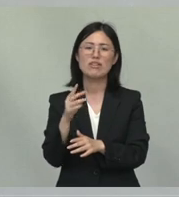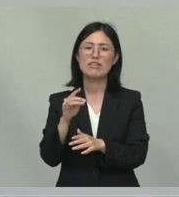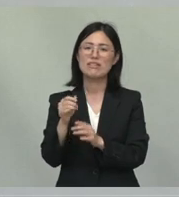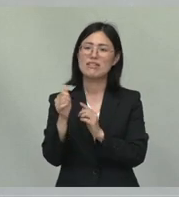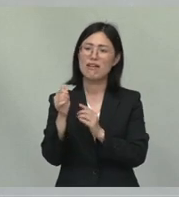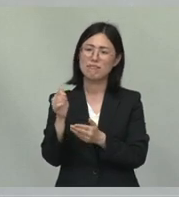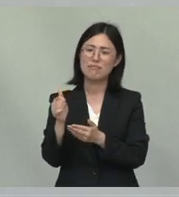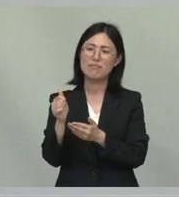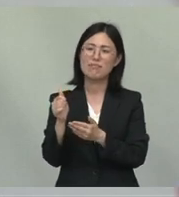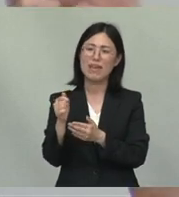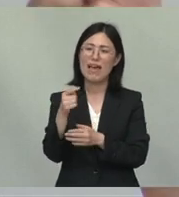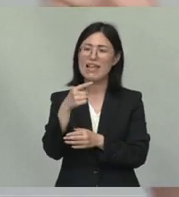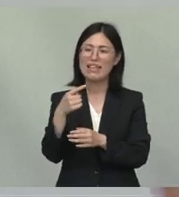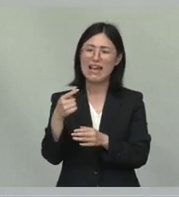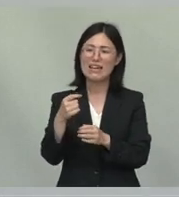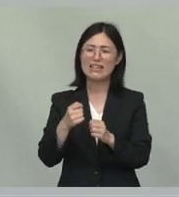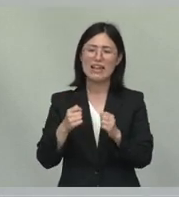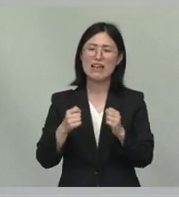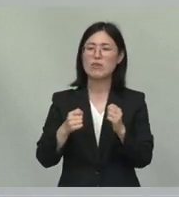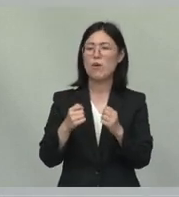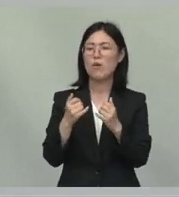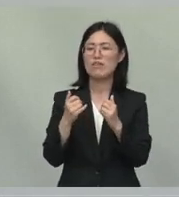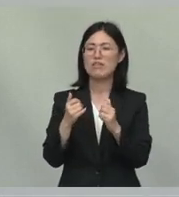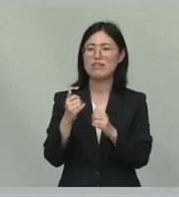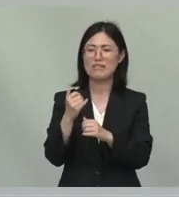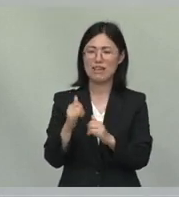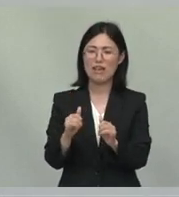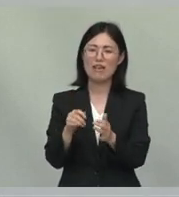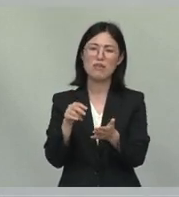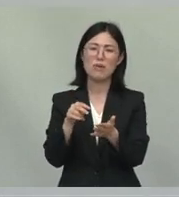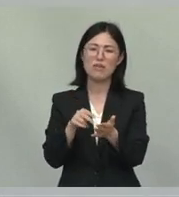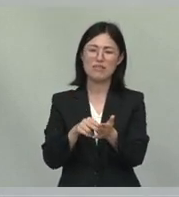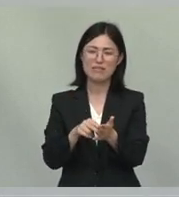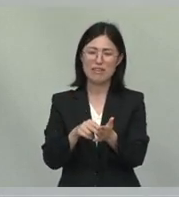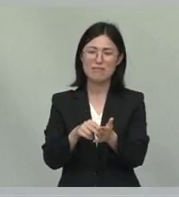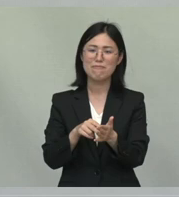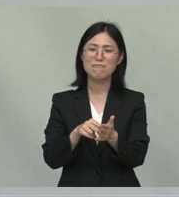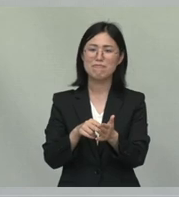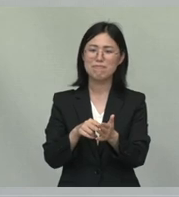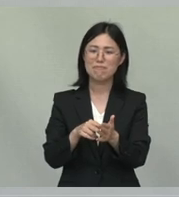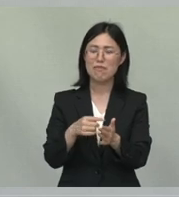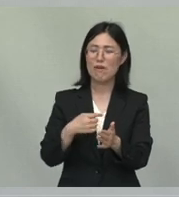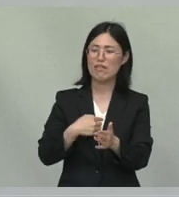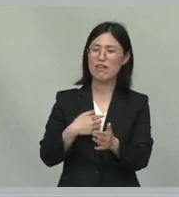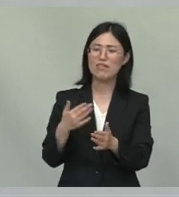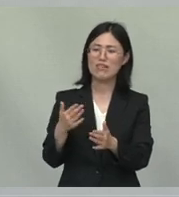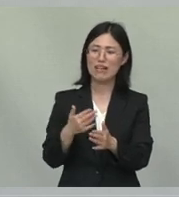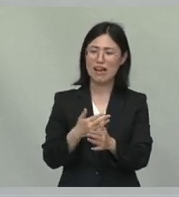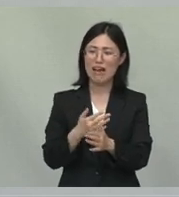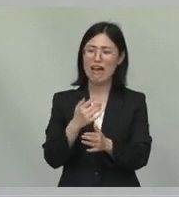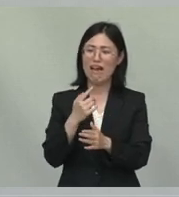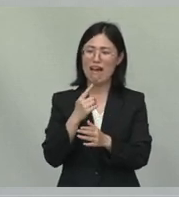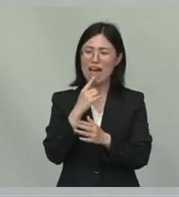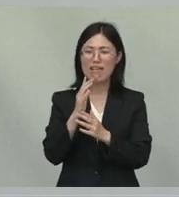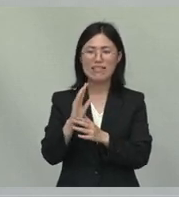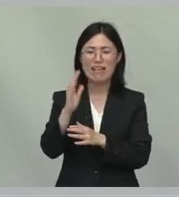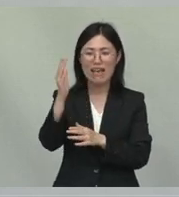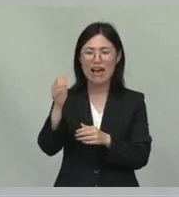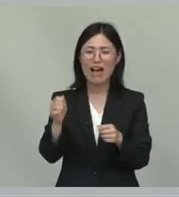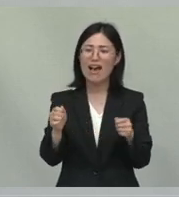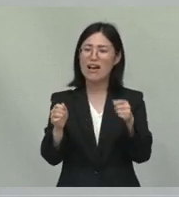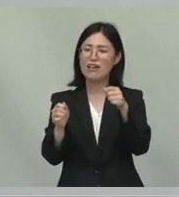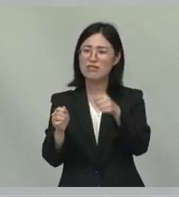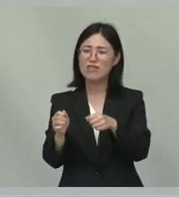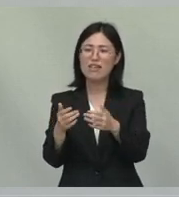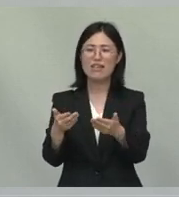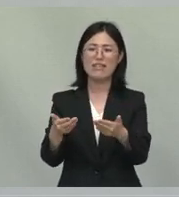として私からこの聖火の炎をつけさせていただいた次